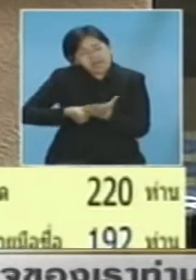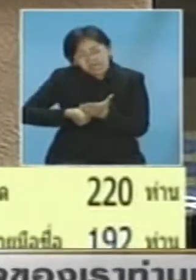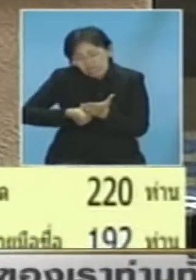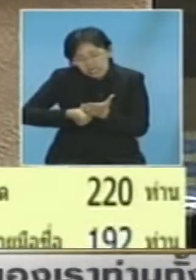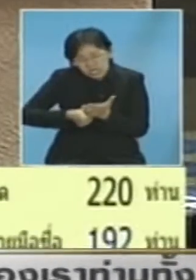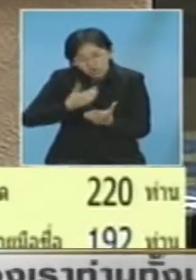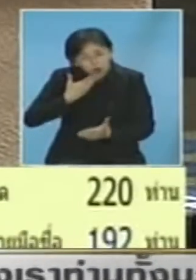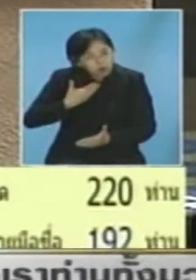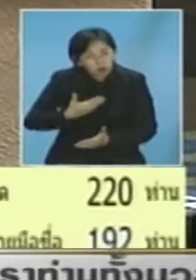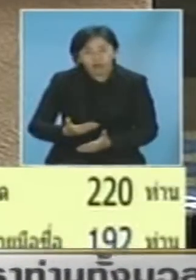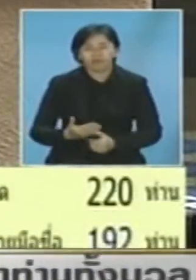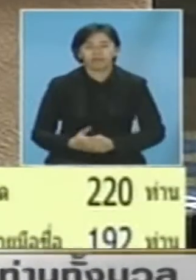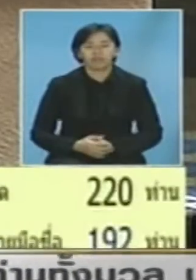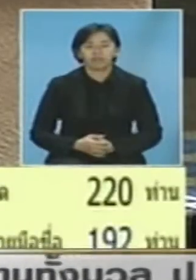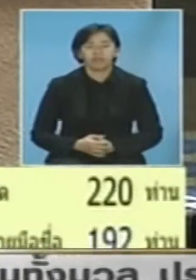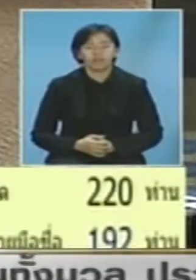ม